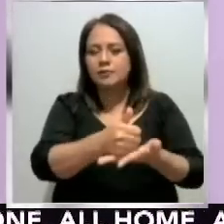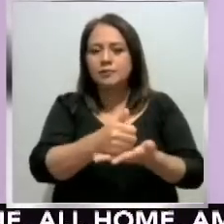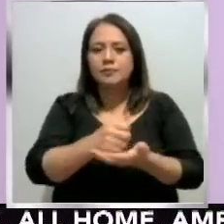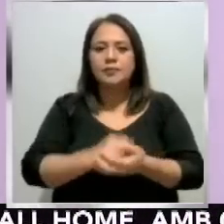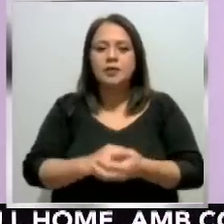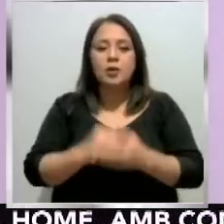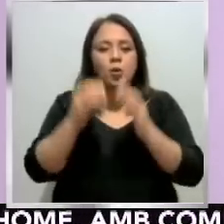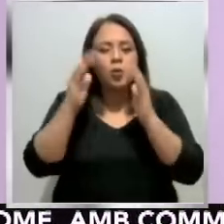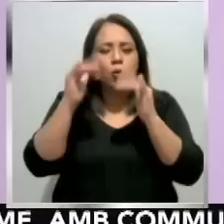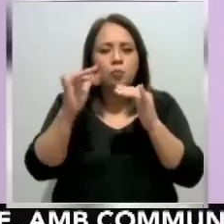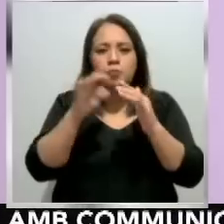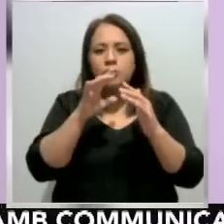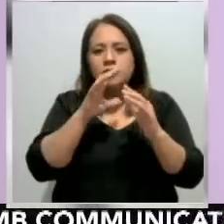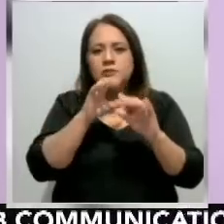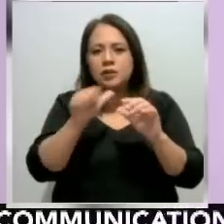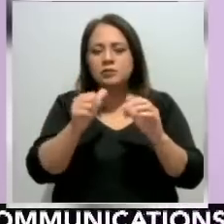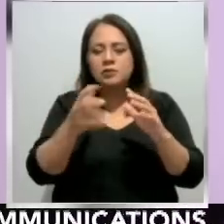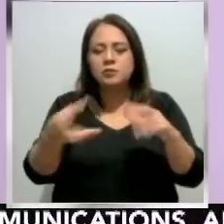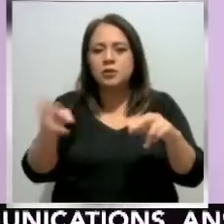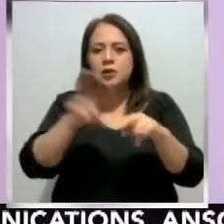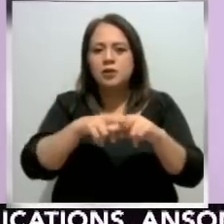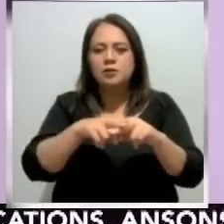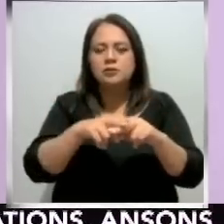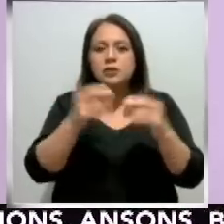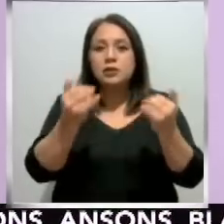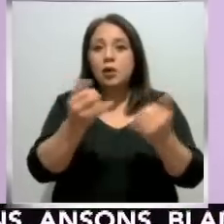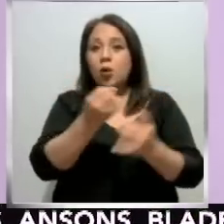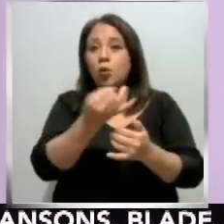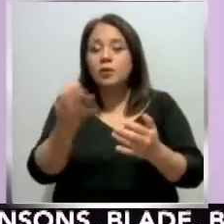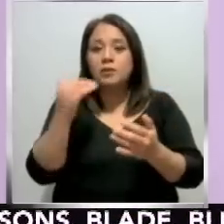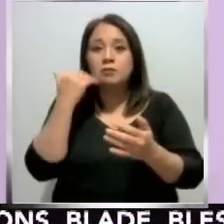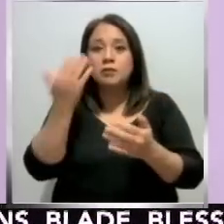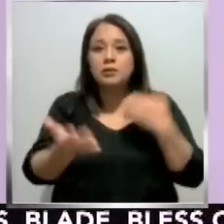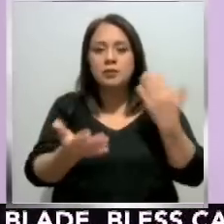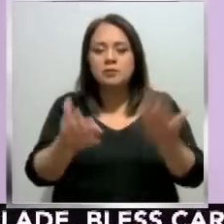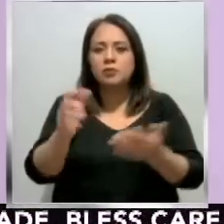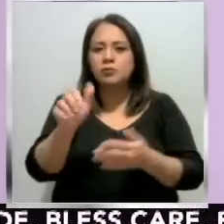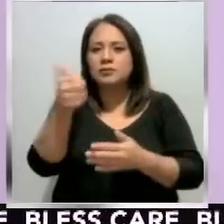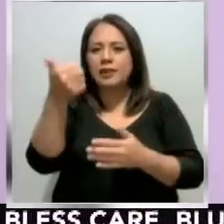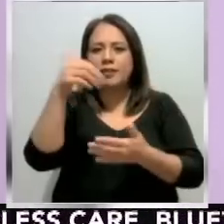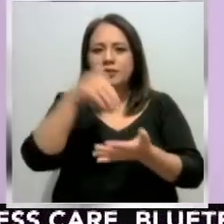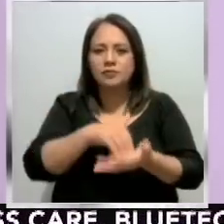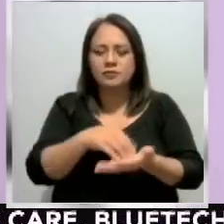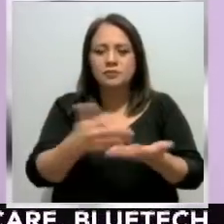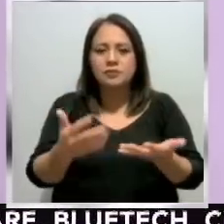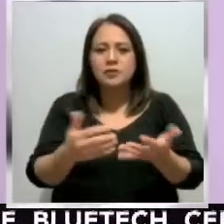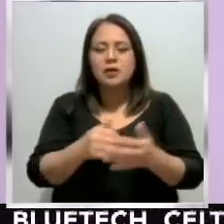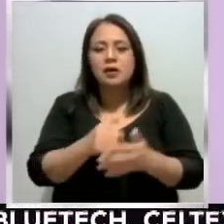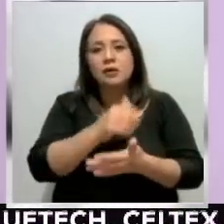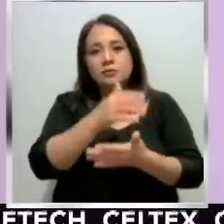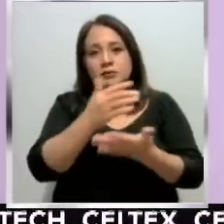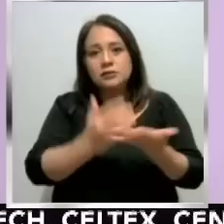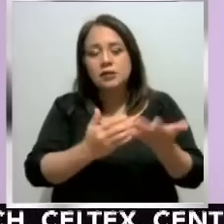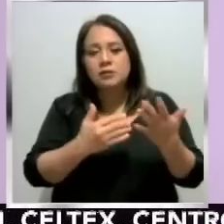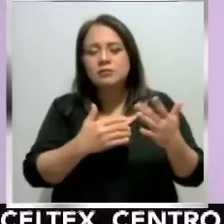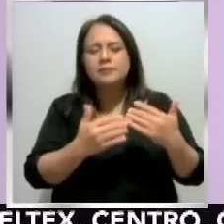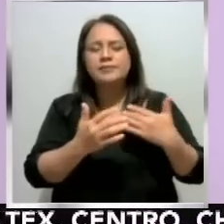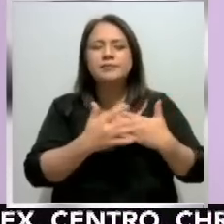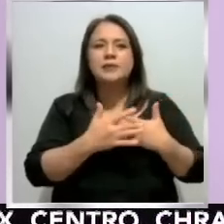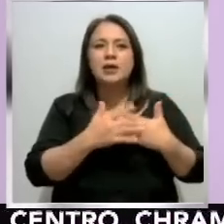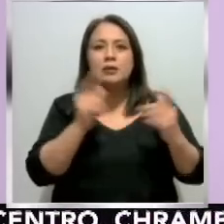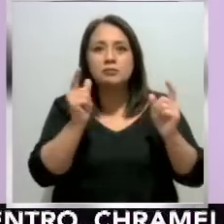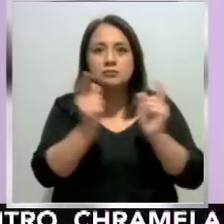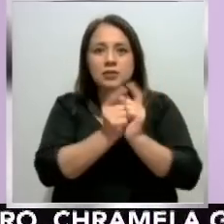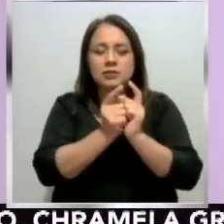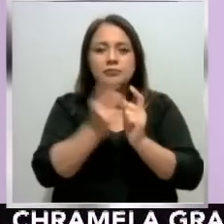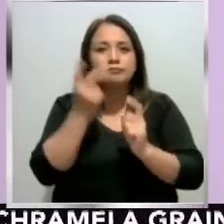ang bilang ng batay na sa ngayon ay umabot na sa higit 10,000. Ang ilan sa mga nakaaantig na tagpuroon. Panoorin sa